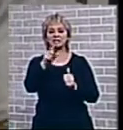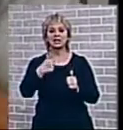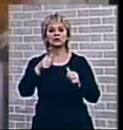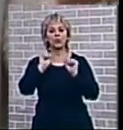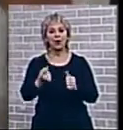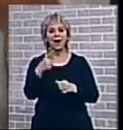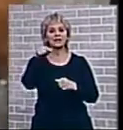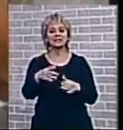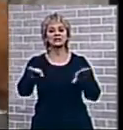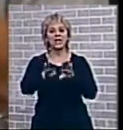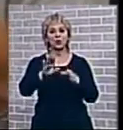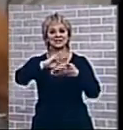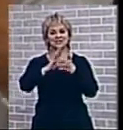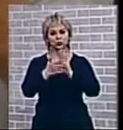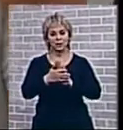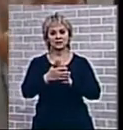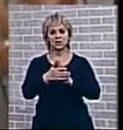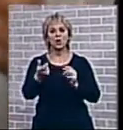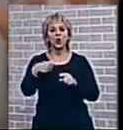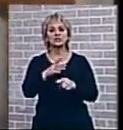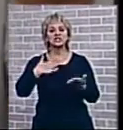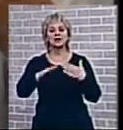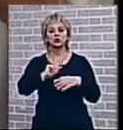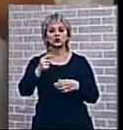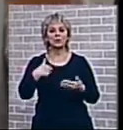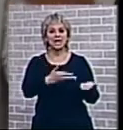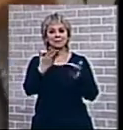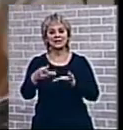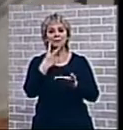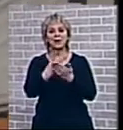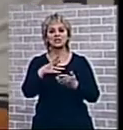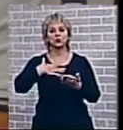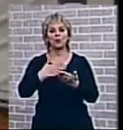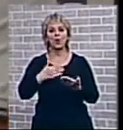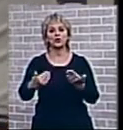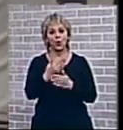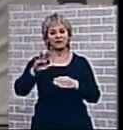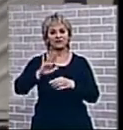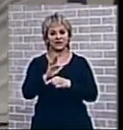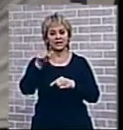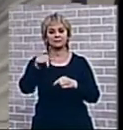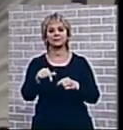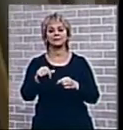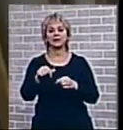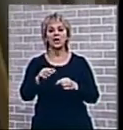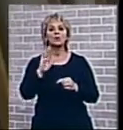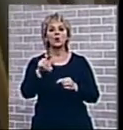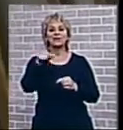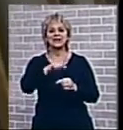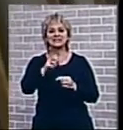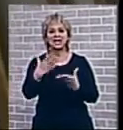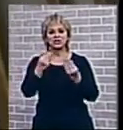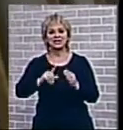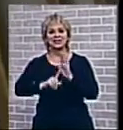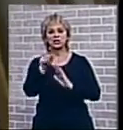мог оказаться в такой ситуации. Очень рад, что меня пригласили показать мой новый фильм. Буквально за день